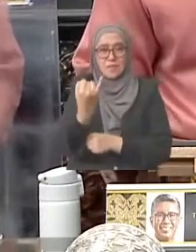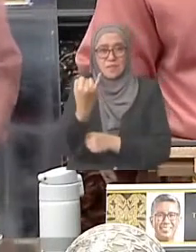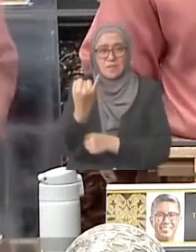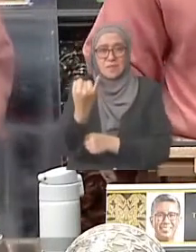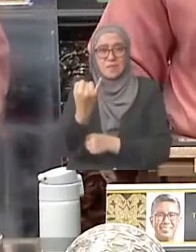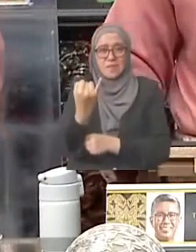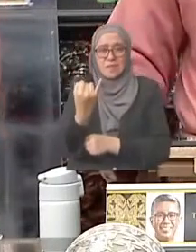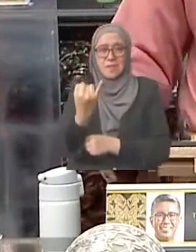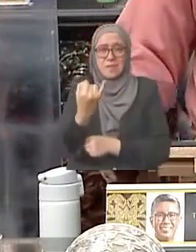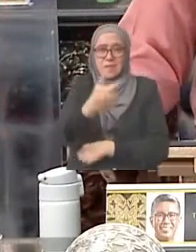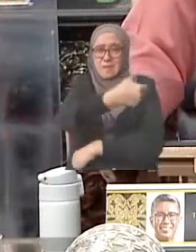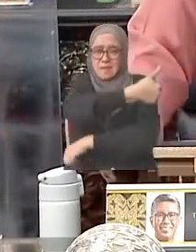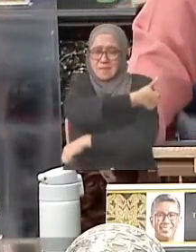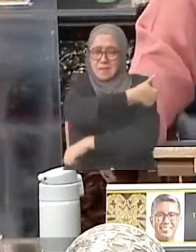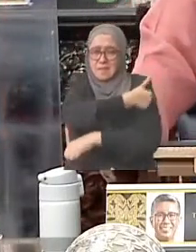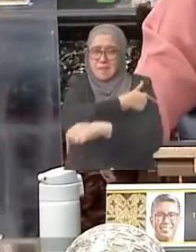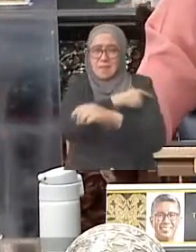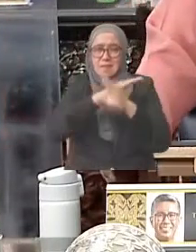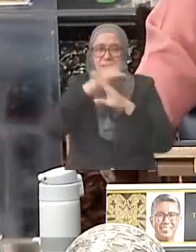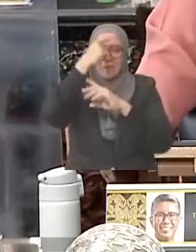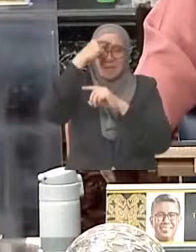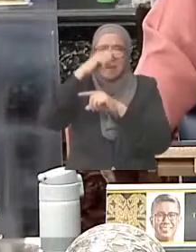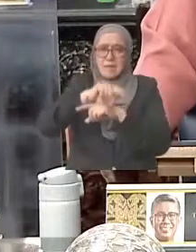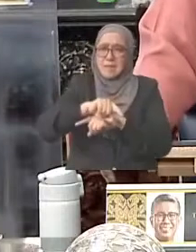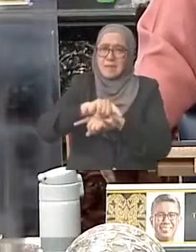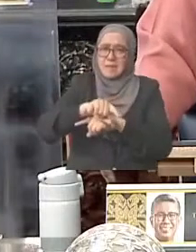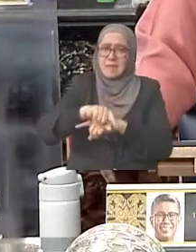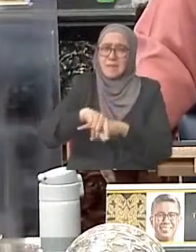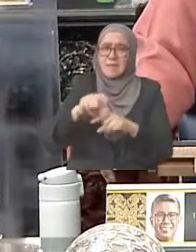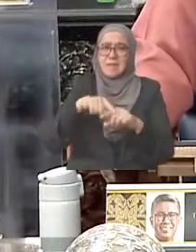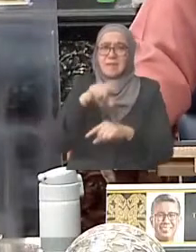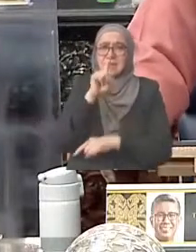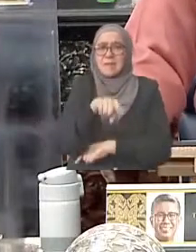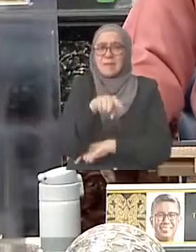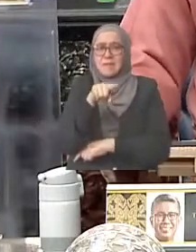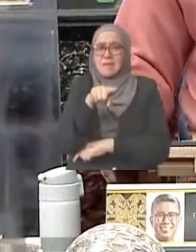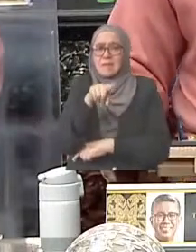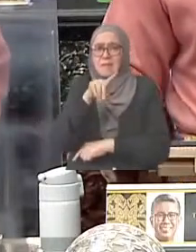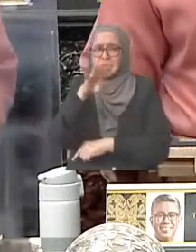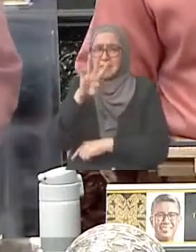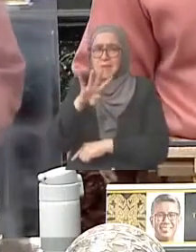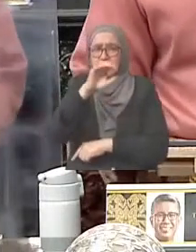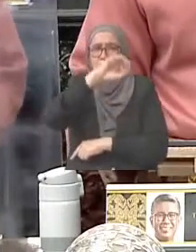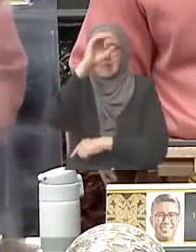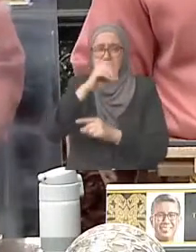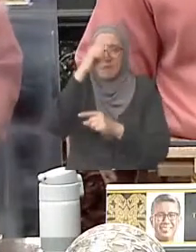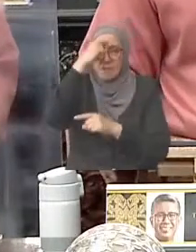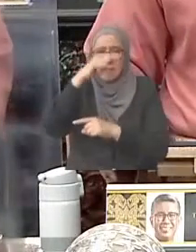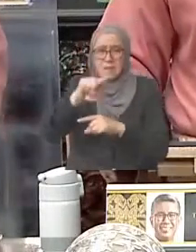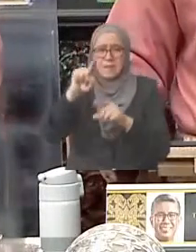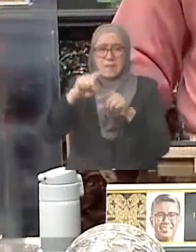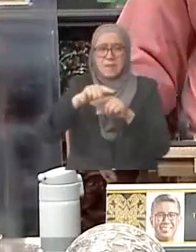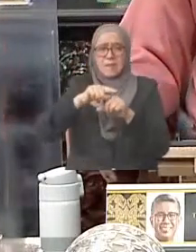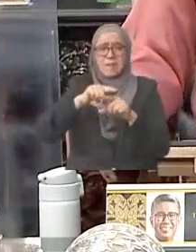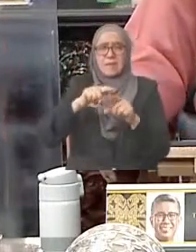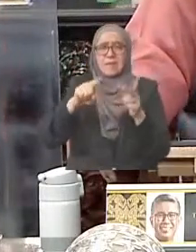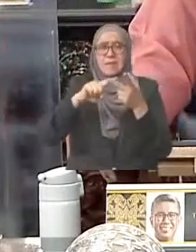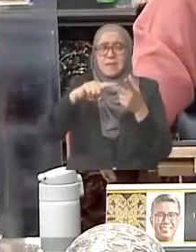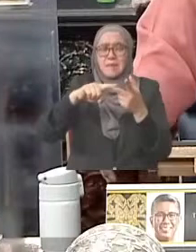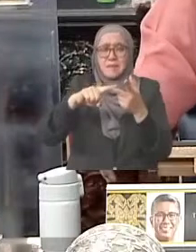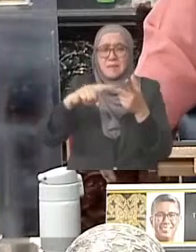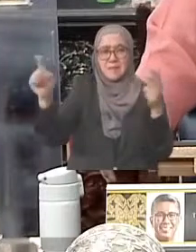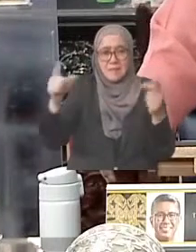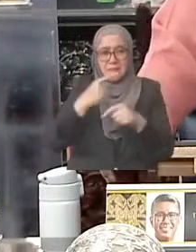88002211 140 ratus penduduk dan cukup untuk memberi dus ketiga kepada semua penduduk berusia 12